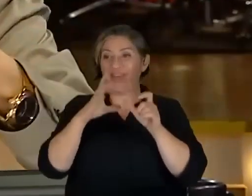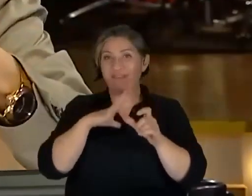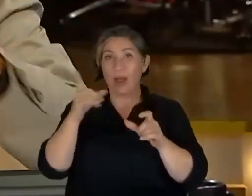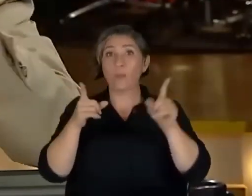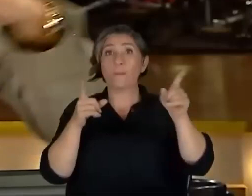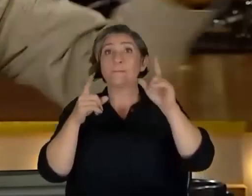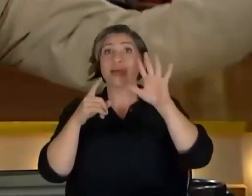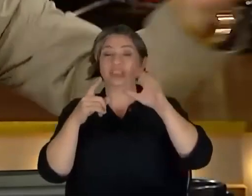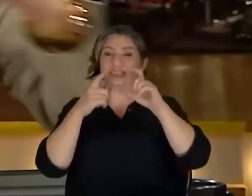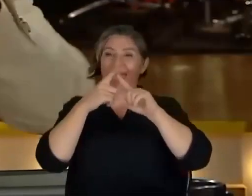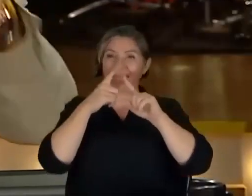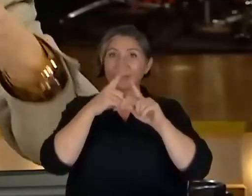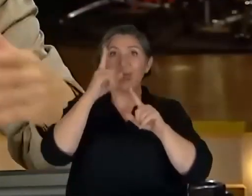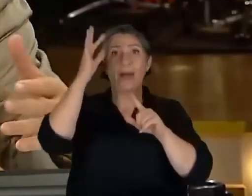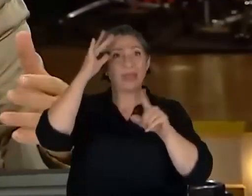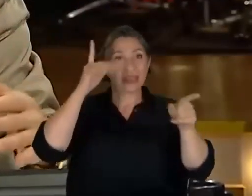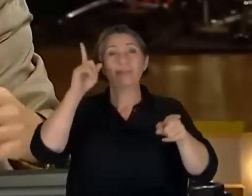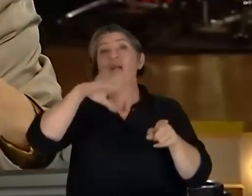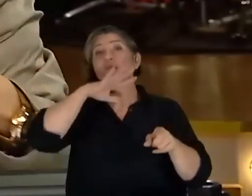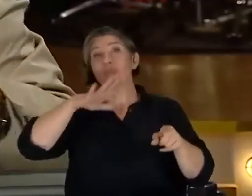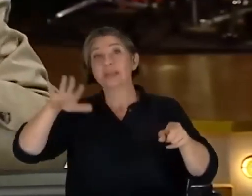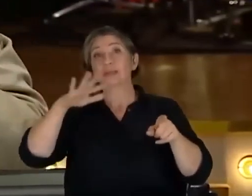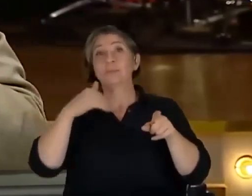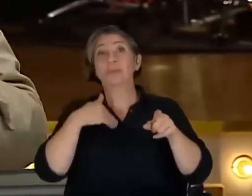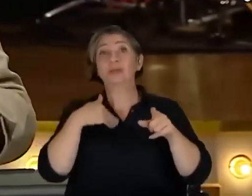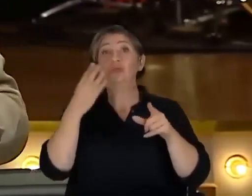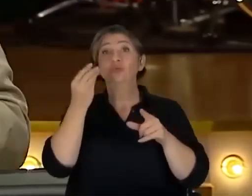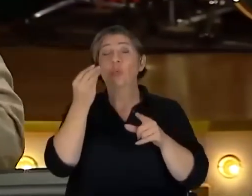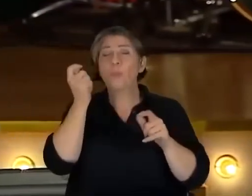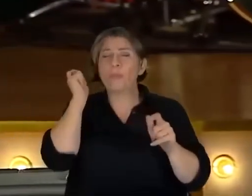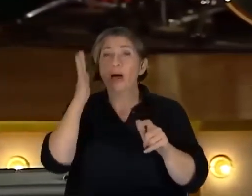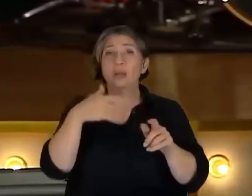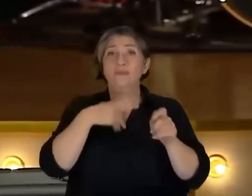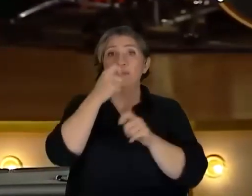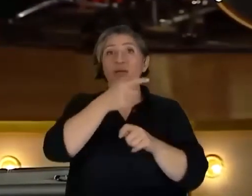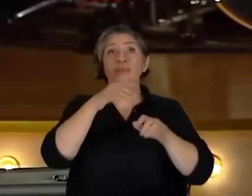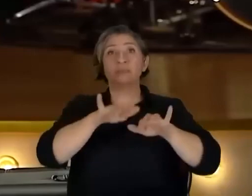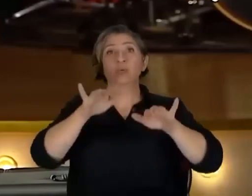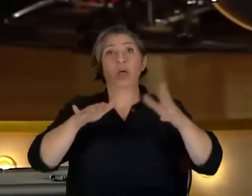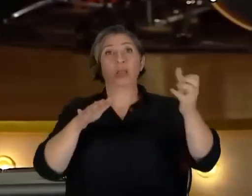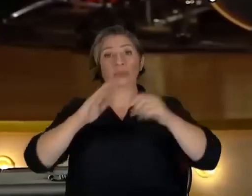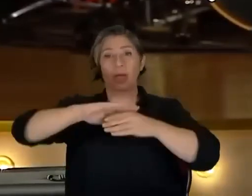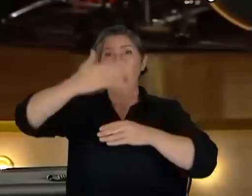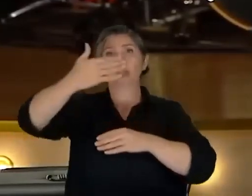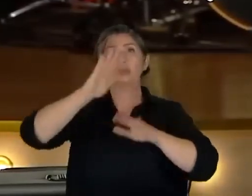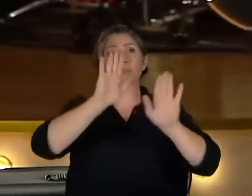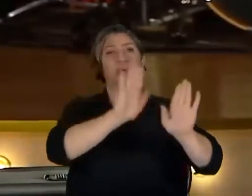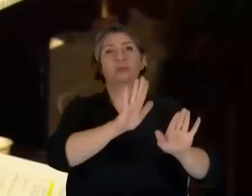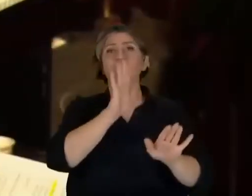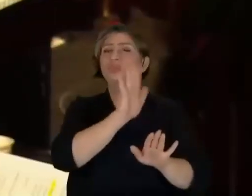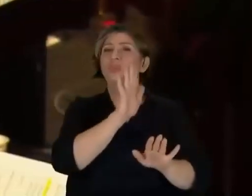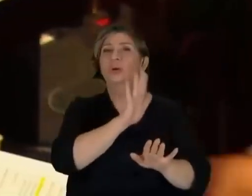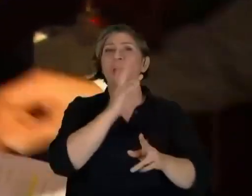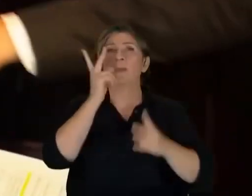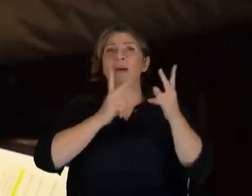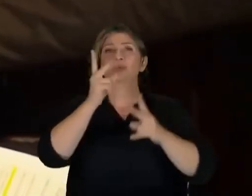var. Bu da beş line. Yani bir tanesi Amerika'nın, bir tanesi Avrupa'nın. Ben de korkunç bir para verdim o piyanoya. Öyle açık falan tutuyorlar bizimkiler.